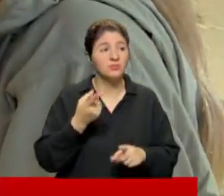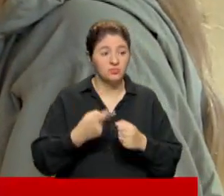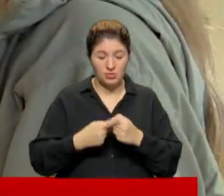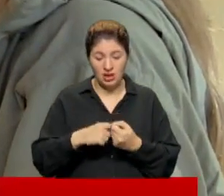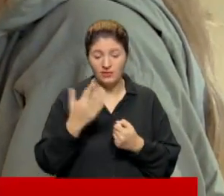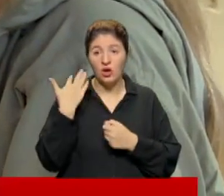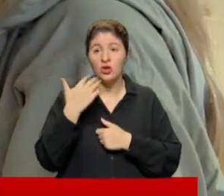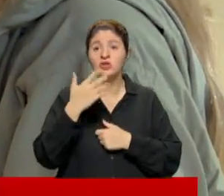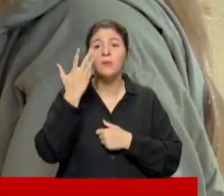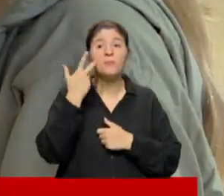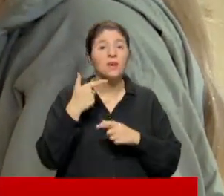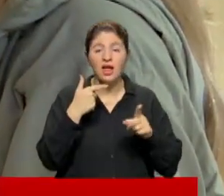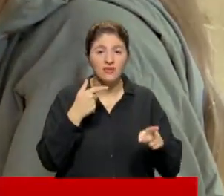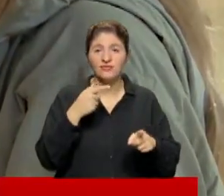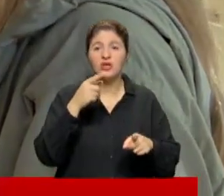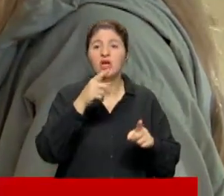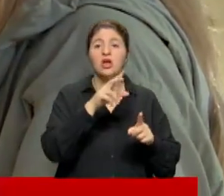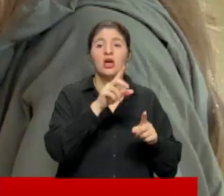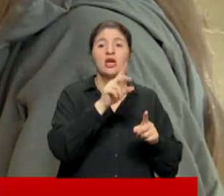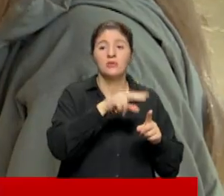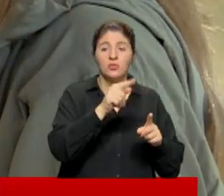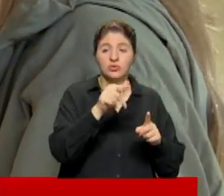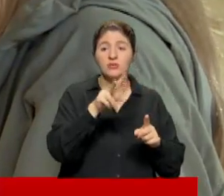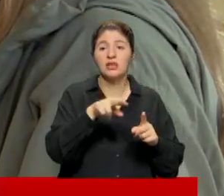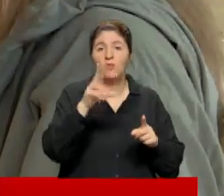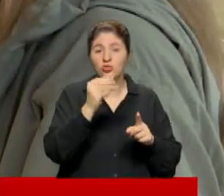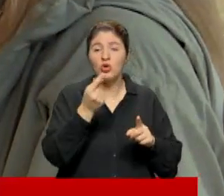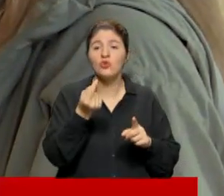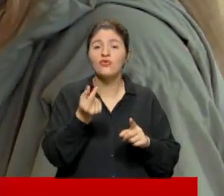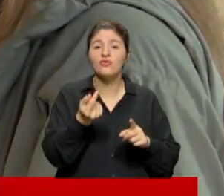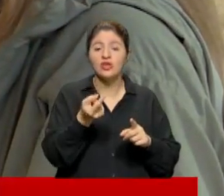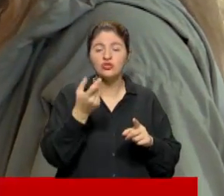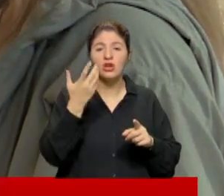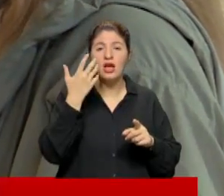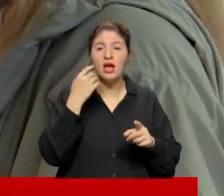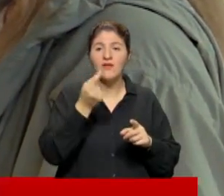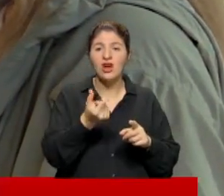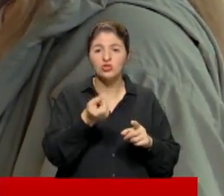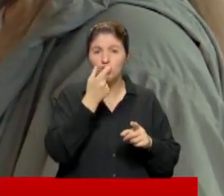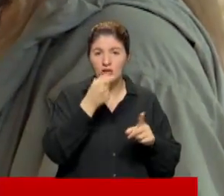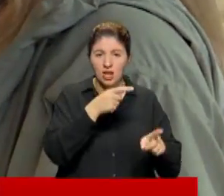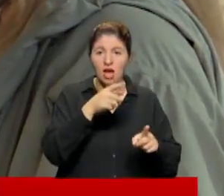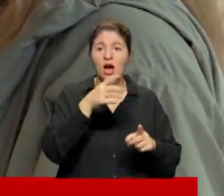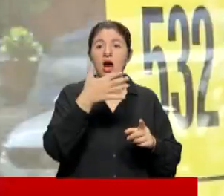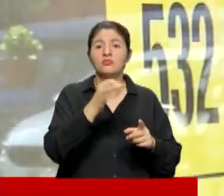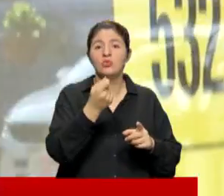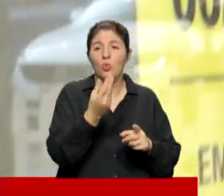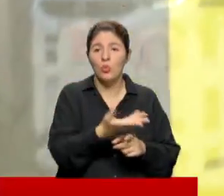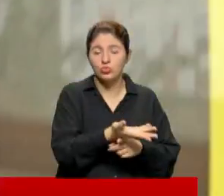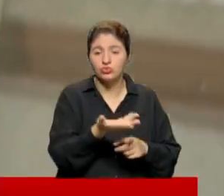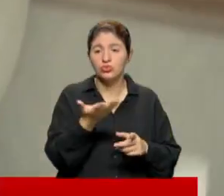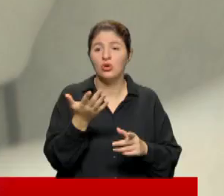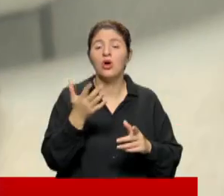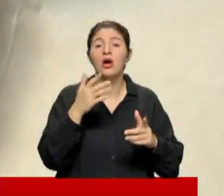aldığın priz 22 liren şimdi 27 lira oldu kuru fasulye alıyordun 35 liraya şimdi 6 L oldu toplam fiyatı bir